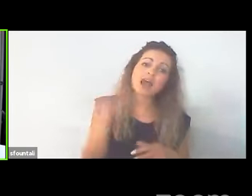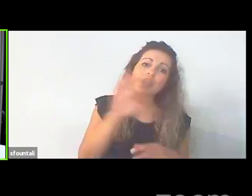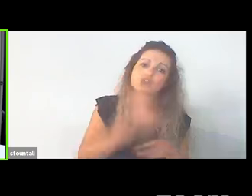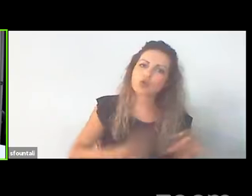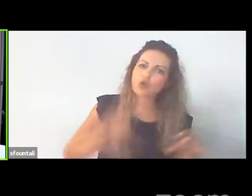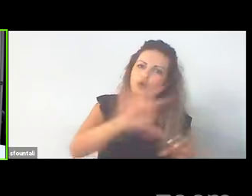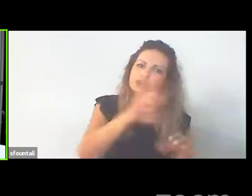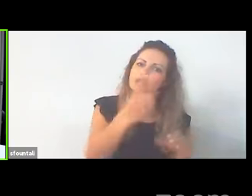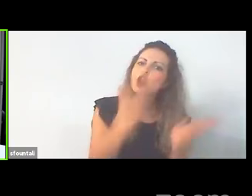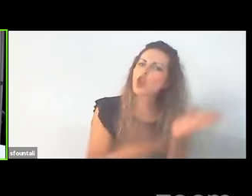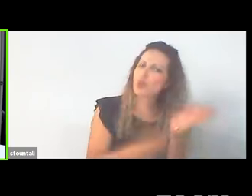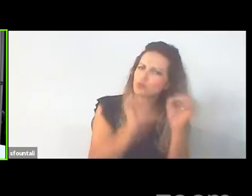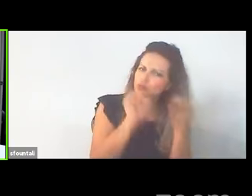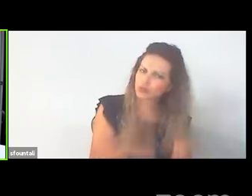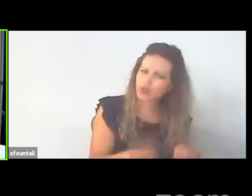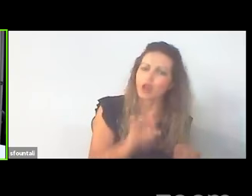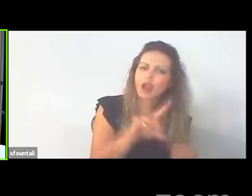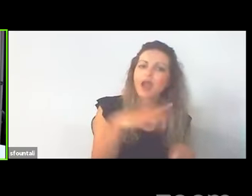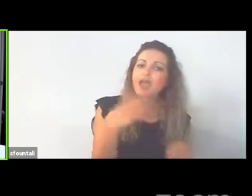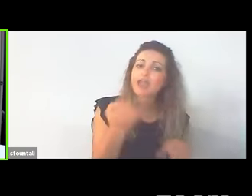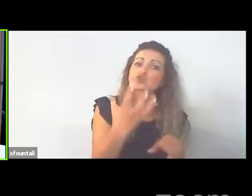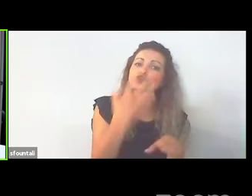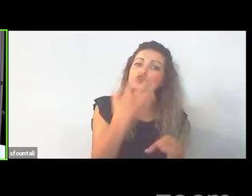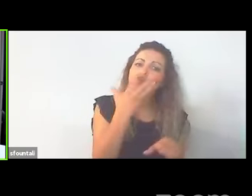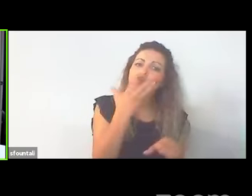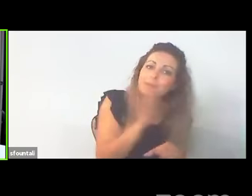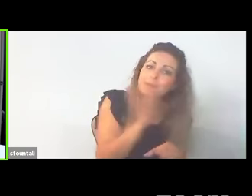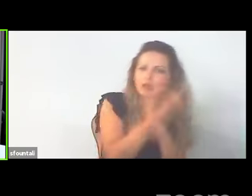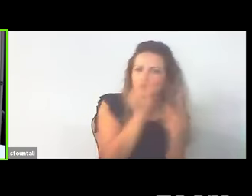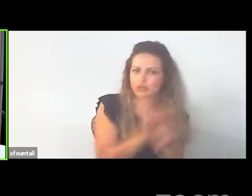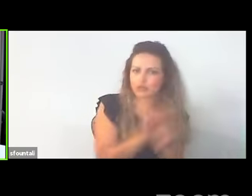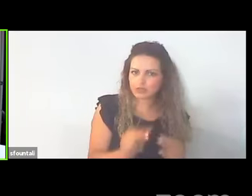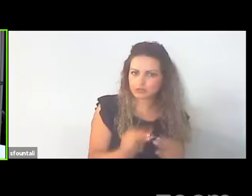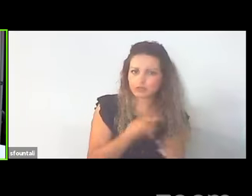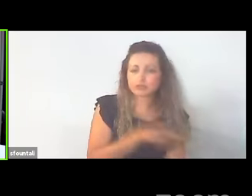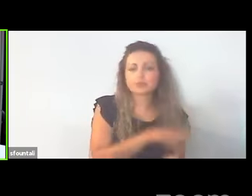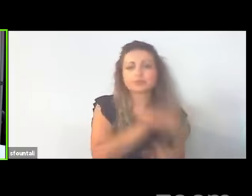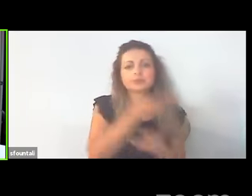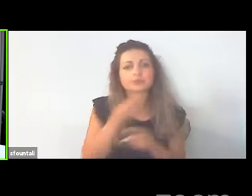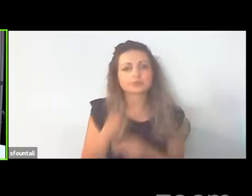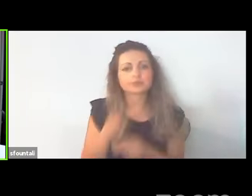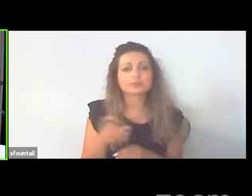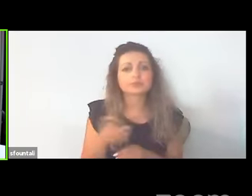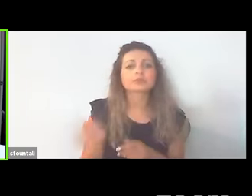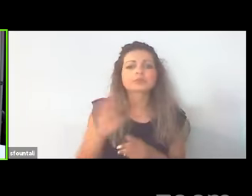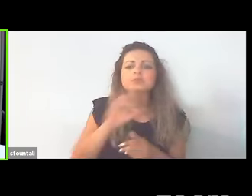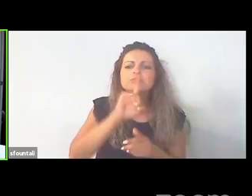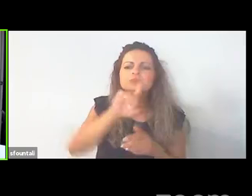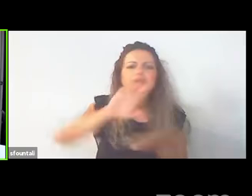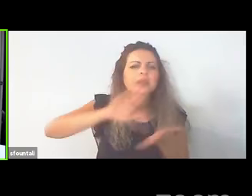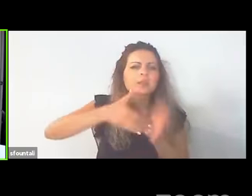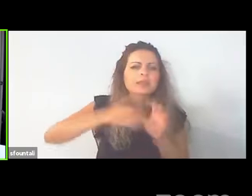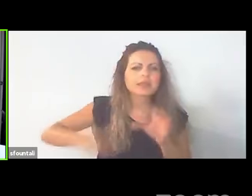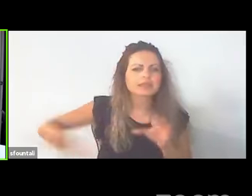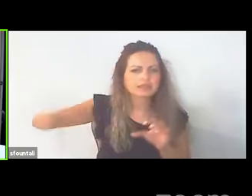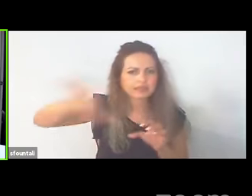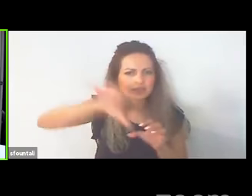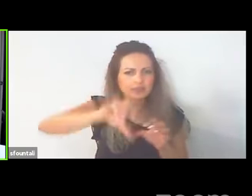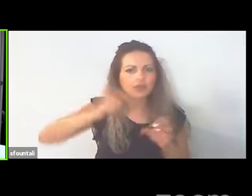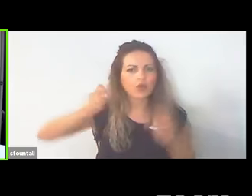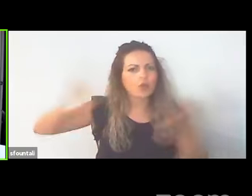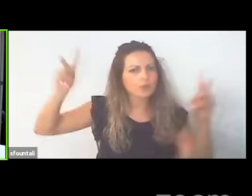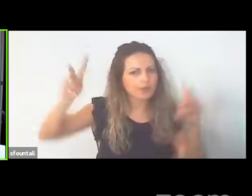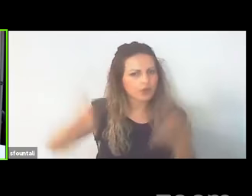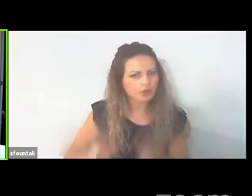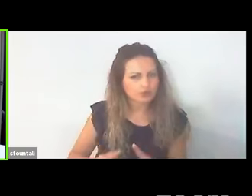κατά τη διάρκεια της πανδημίας. Τη μείωση των αντίστοιχων υπηρεσιών, είτε σεξουαλικής και αναπαραγωγικής υγείας, είτε και